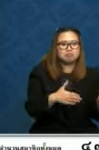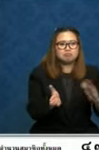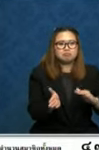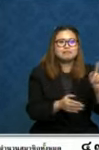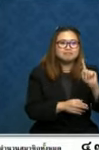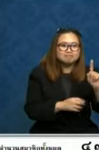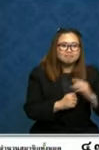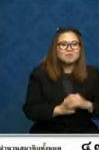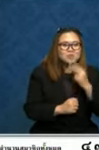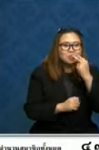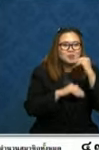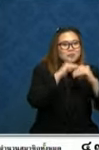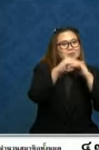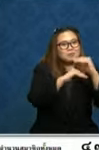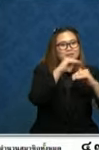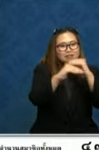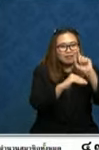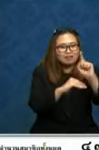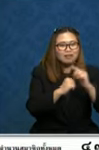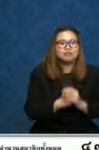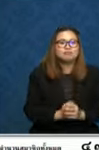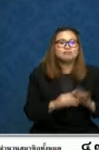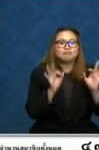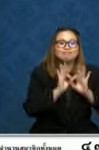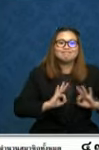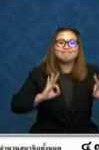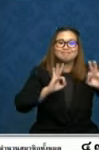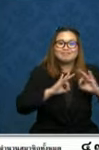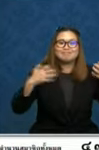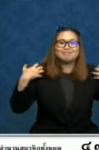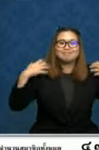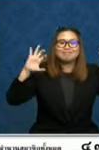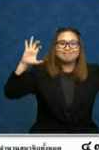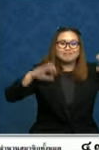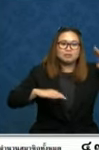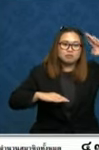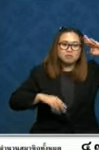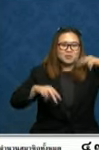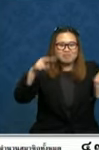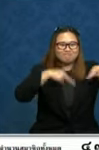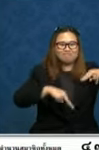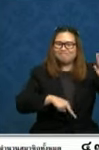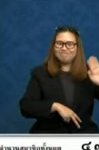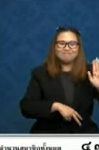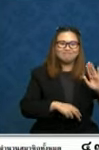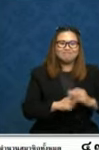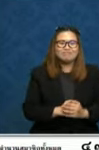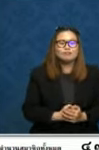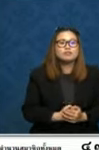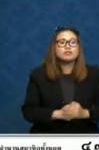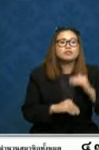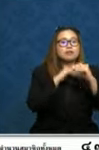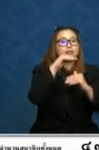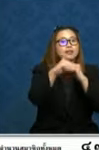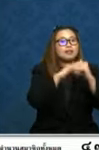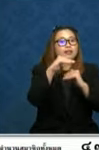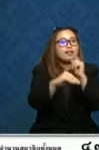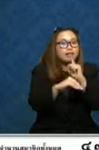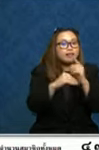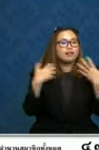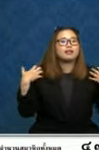การพัฒนาในทิศทางเหล่านี้ไม่ควรให้หน่วยงานที่เป็นเจ้าหน้าที่รัฐโดยเฉพาะทหารเป็นผู้ดำเนินการและการพัฒนาในส่วนนี้ควรให้ราช